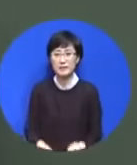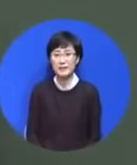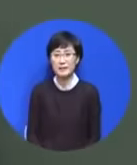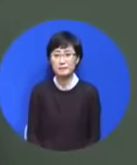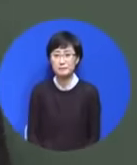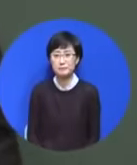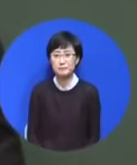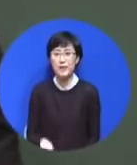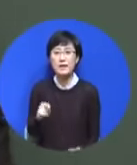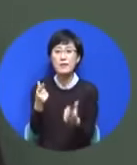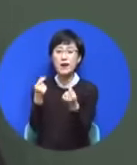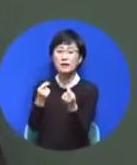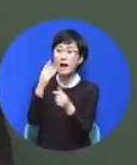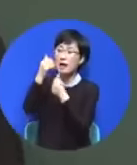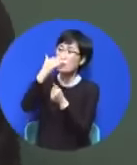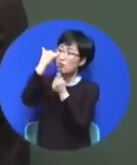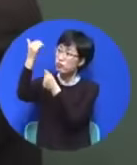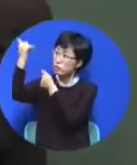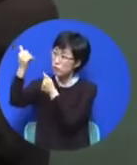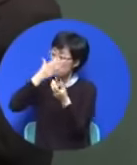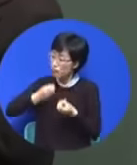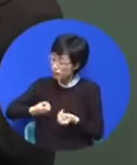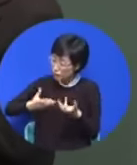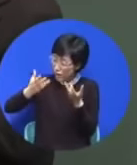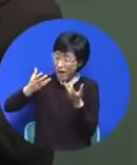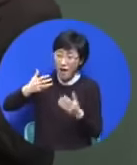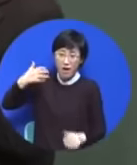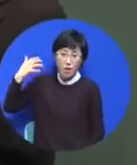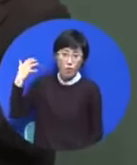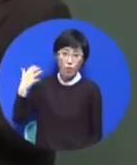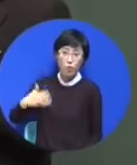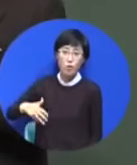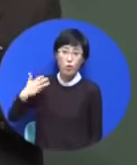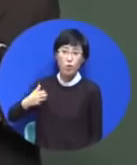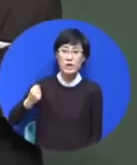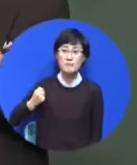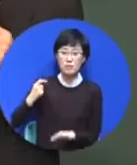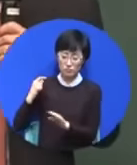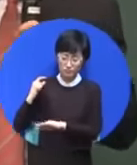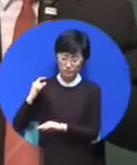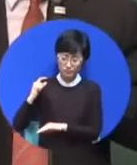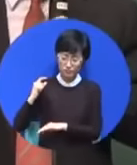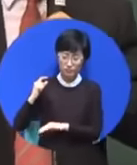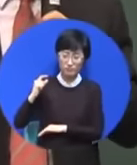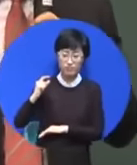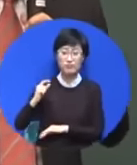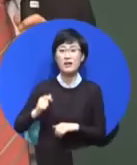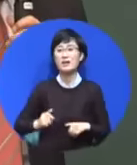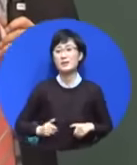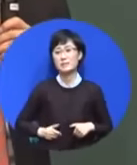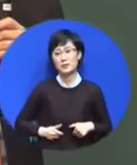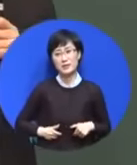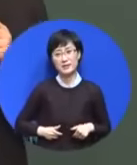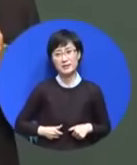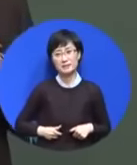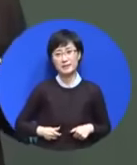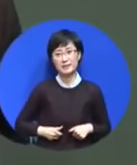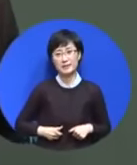이 엄청난 축복을 지속해야 되는 것이다 이게 교회